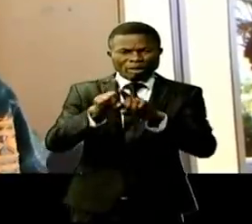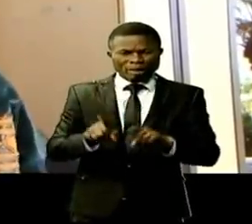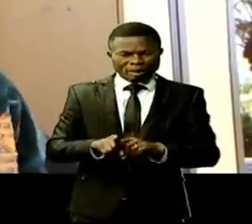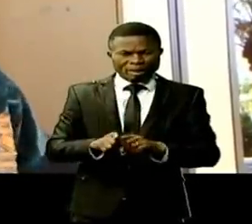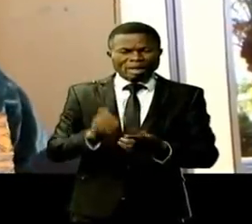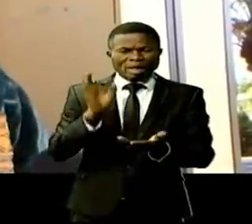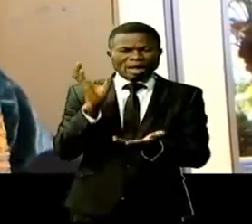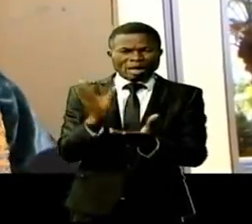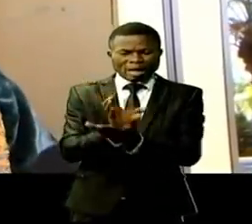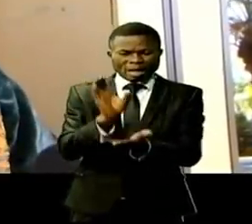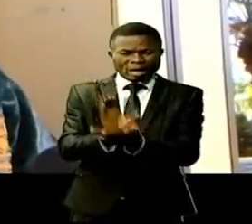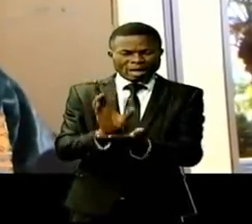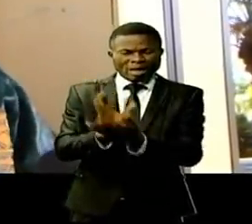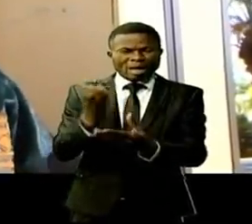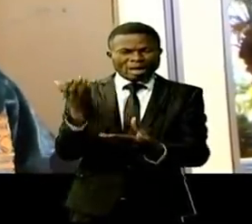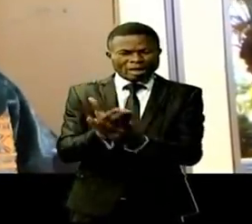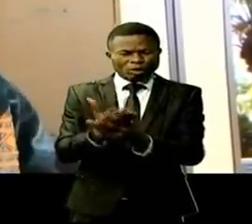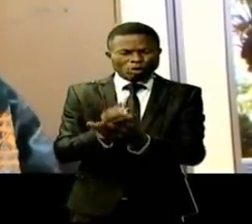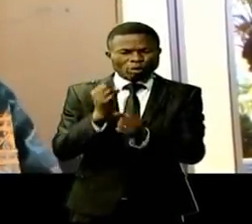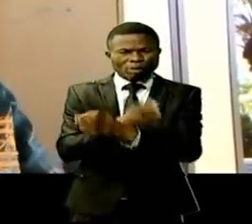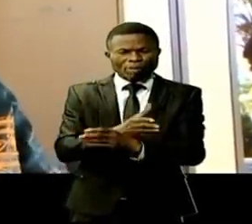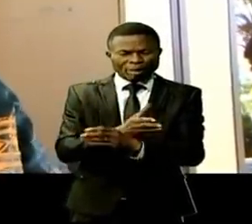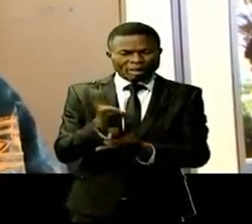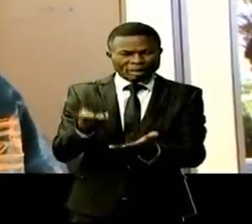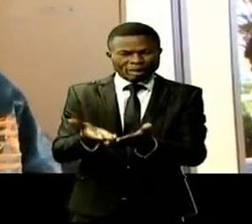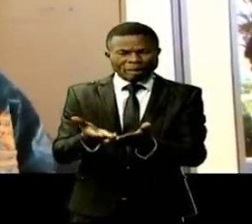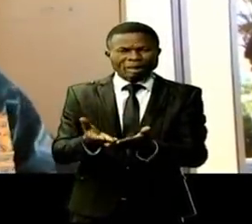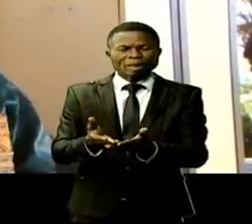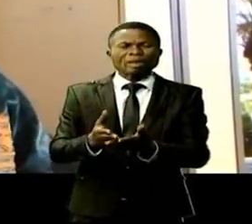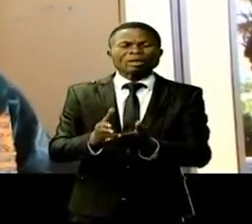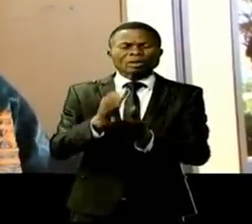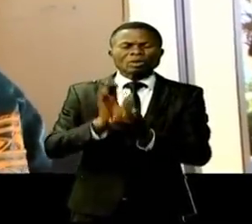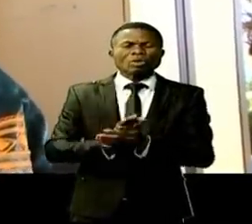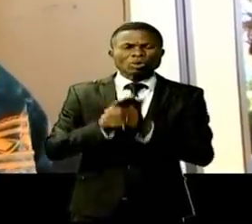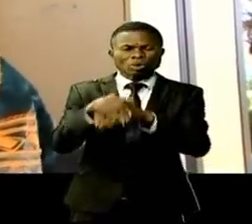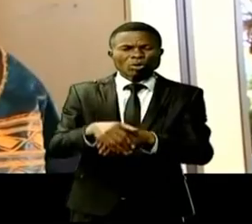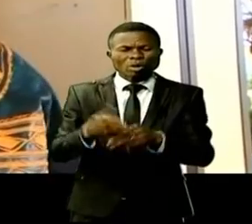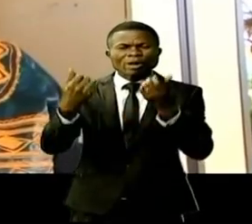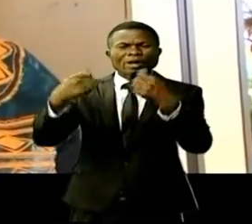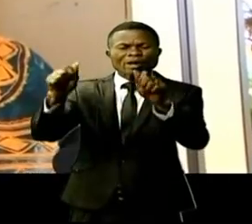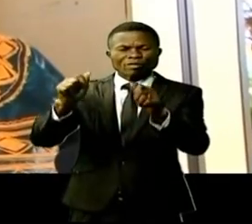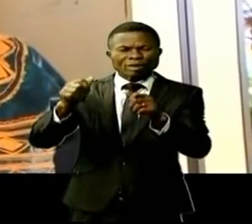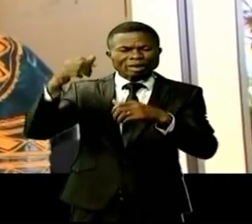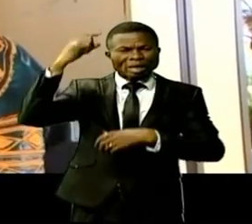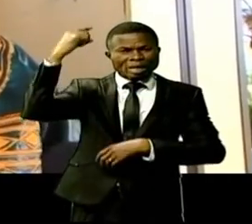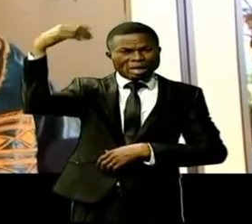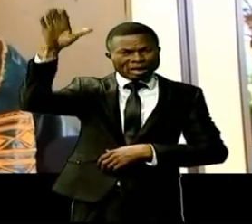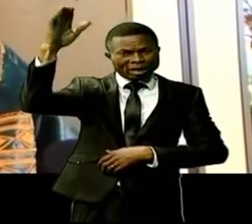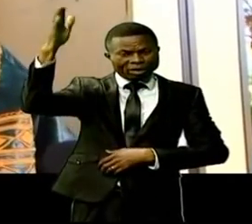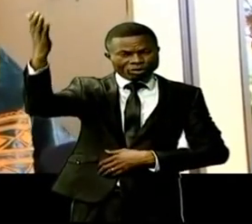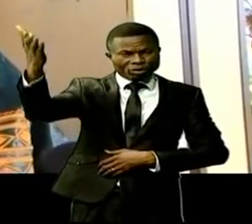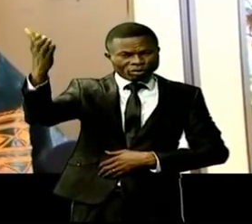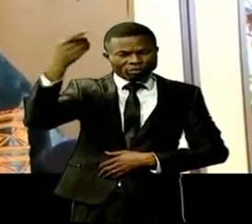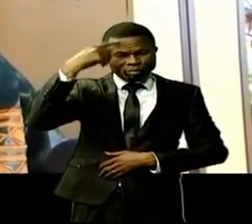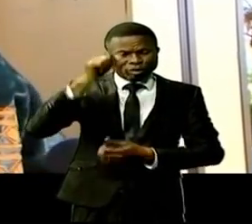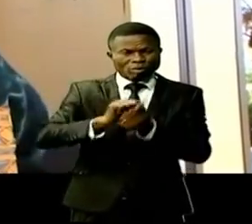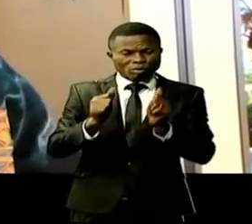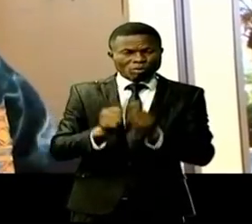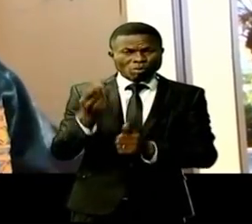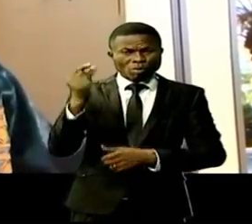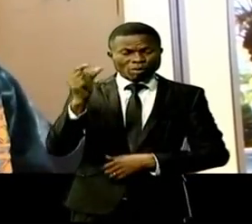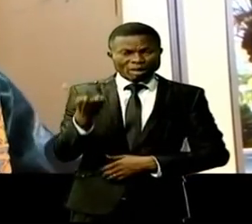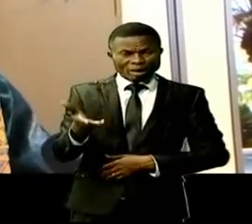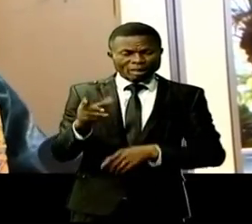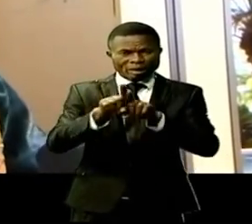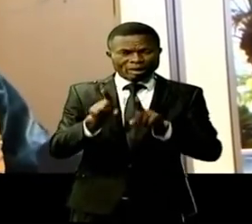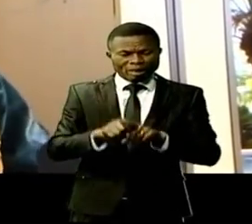certifier le carbone congolais, évidemment accéder à la bourse, au marché international concernant le carbone et pourquoi pas